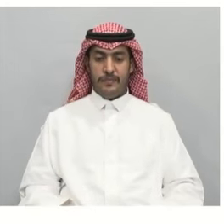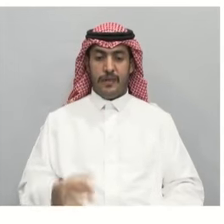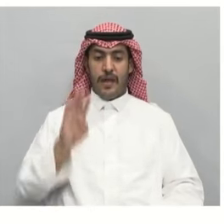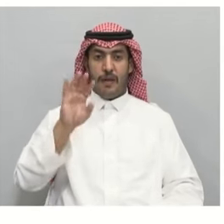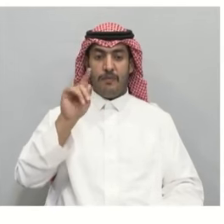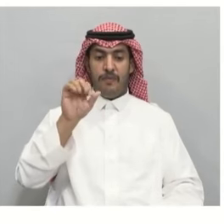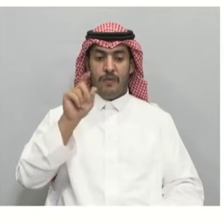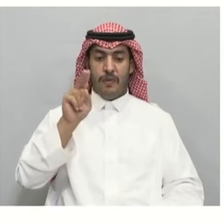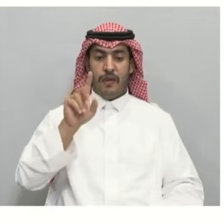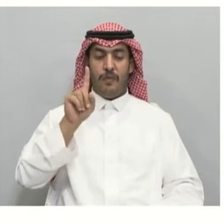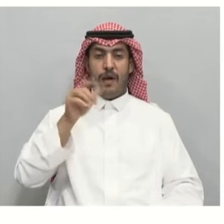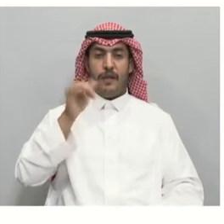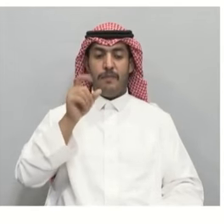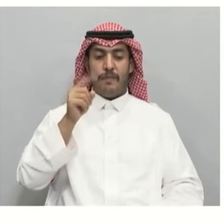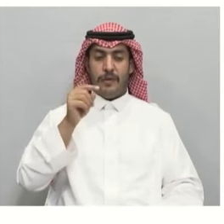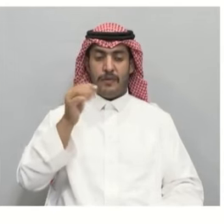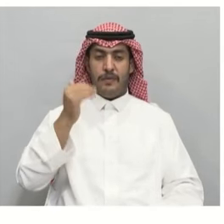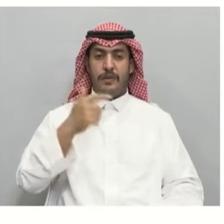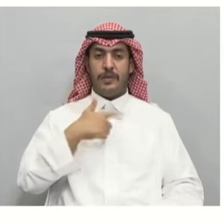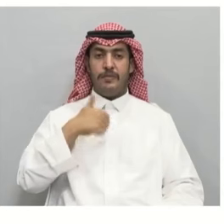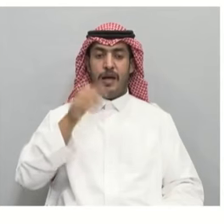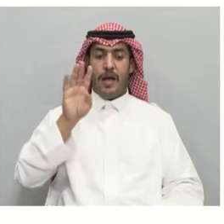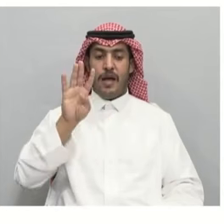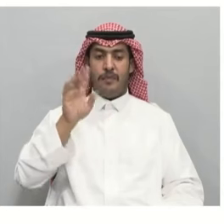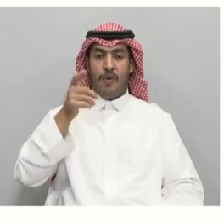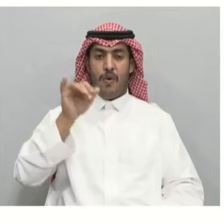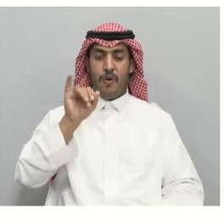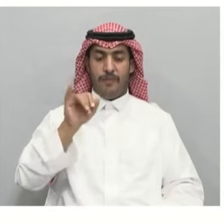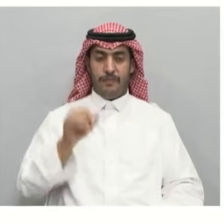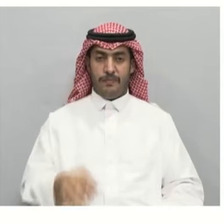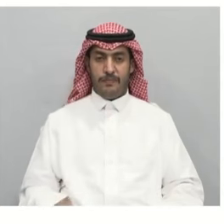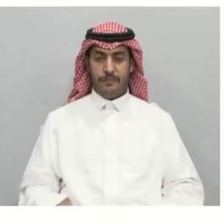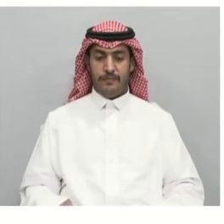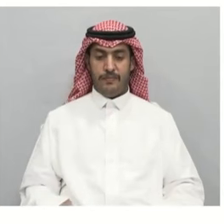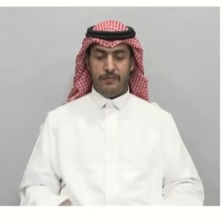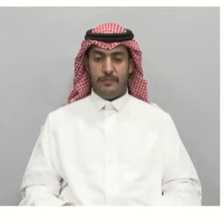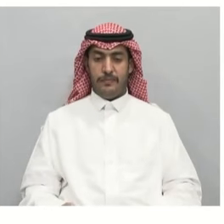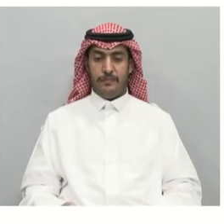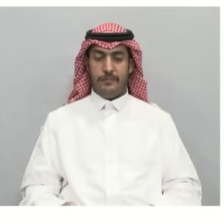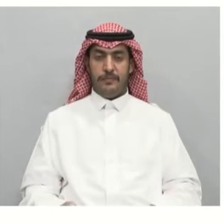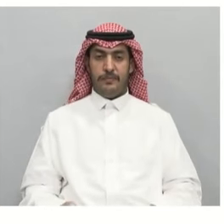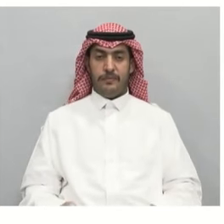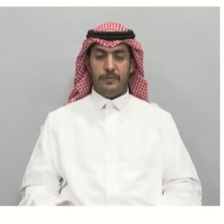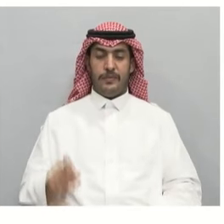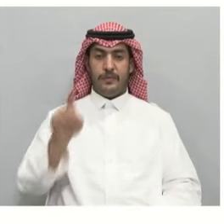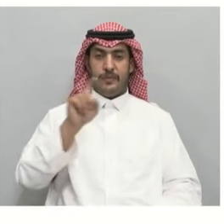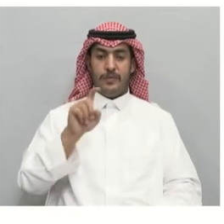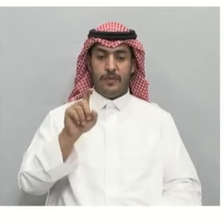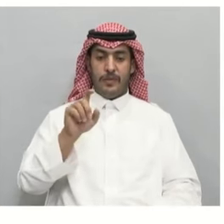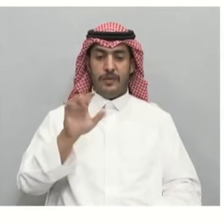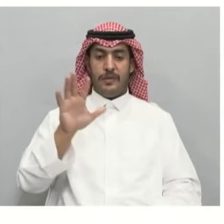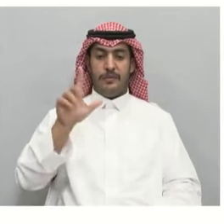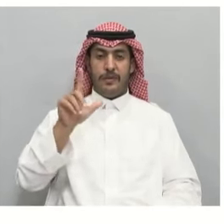فولت تقسيم 1 امبير راح يعطيك 4 اوم فحسبنا المقاومه السؤال